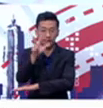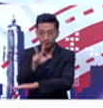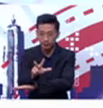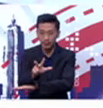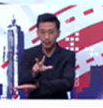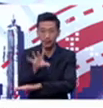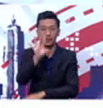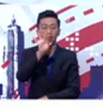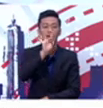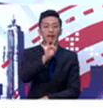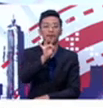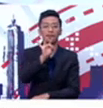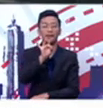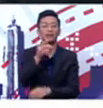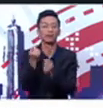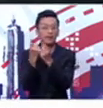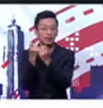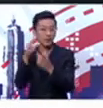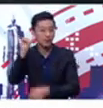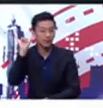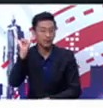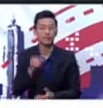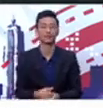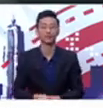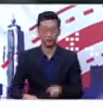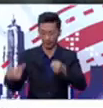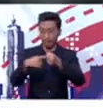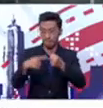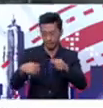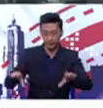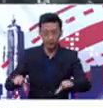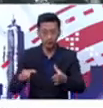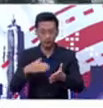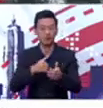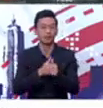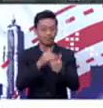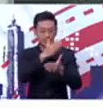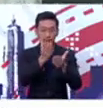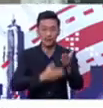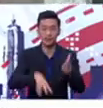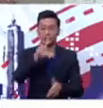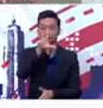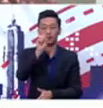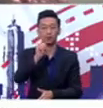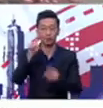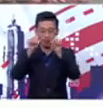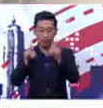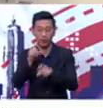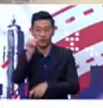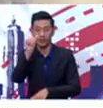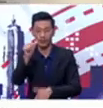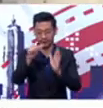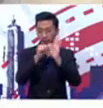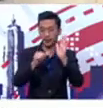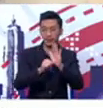November lalu pendakwaan dibuat mengikut seksyen 311a akta